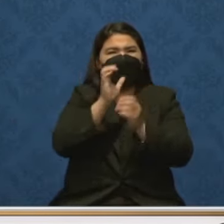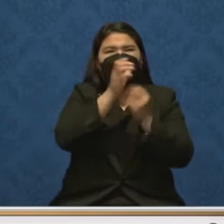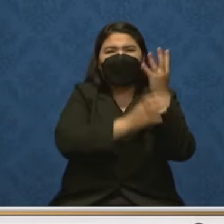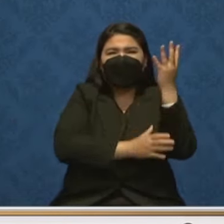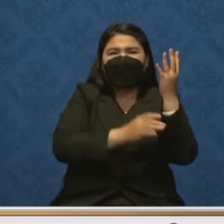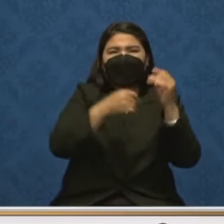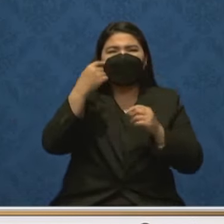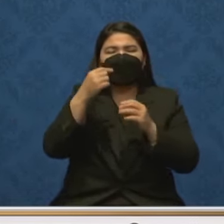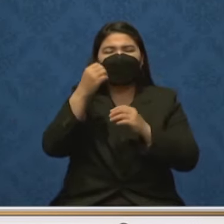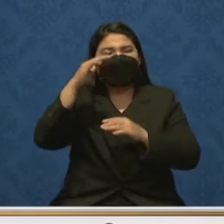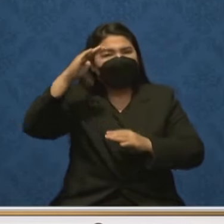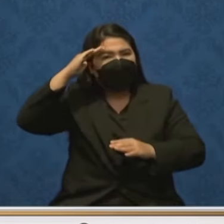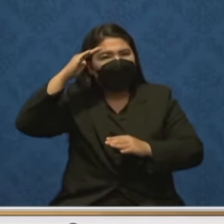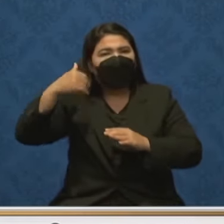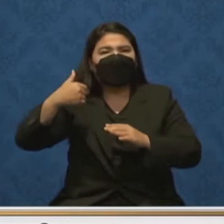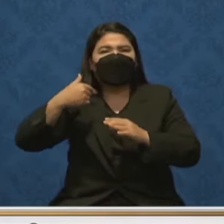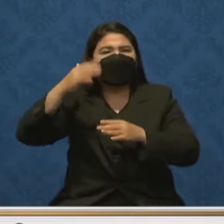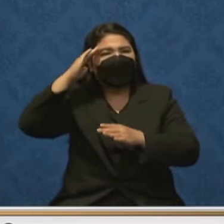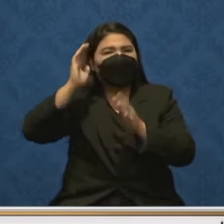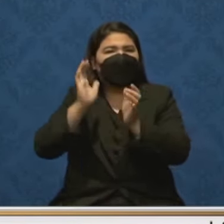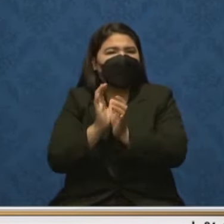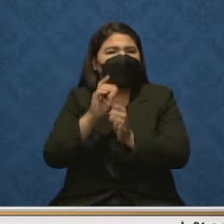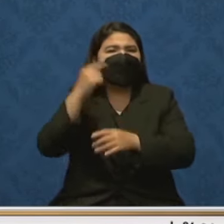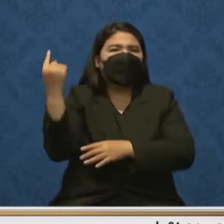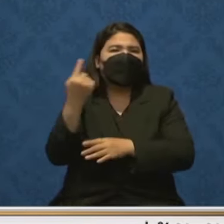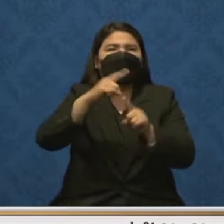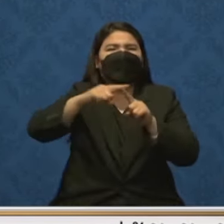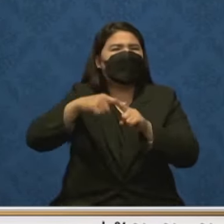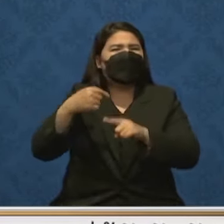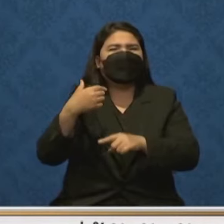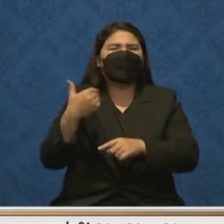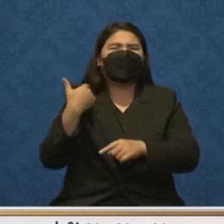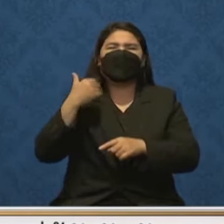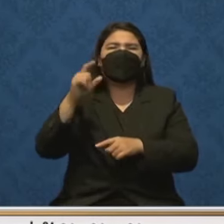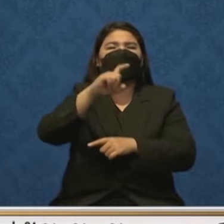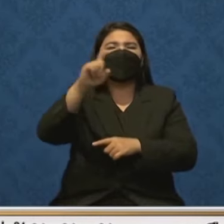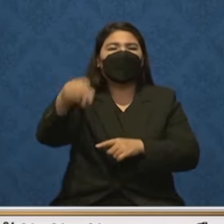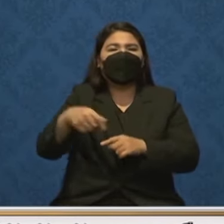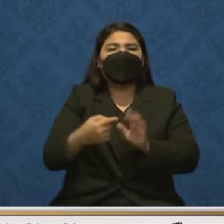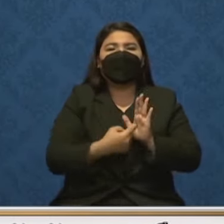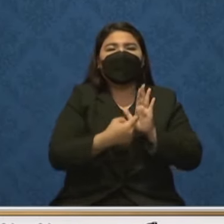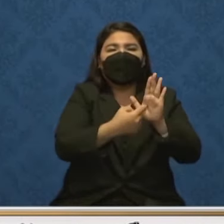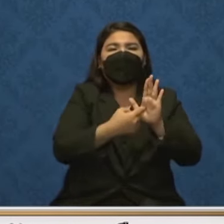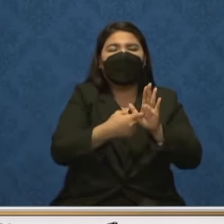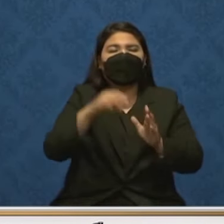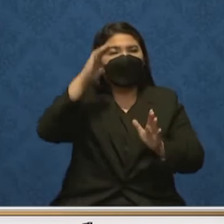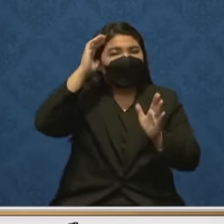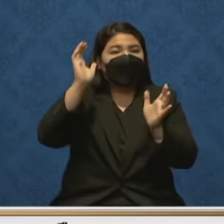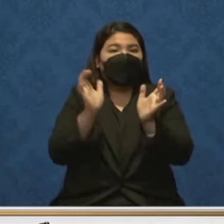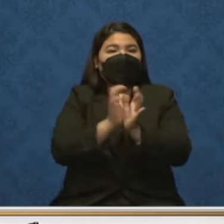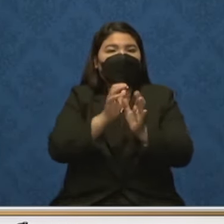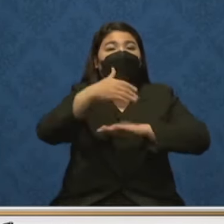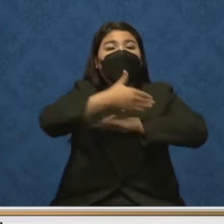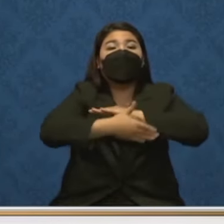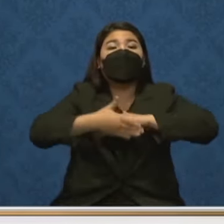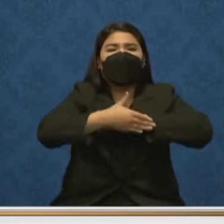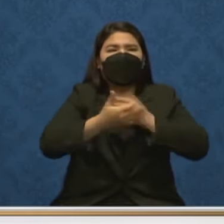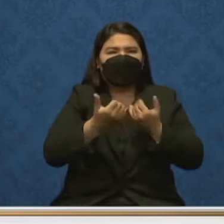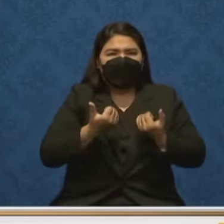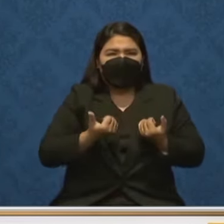ซ้ำซ้อนอีกค่ะรวมทั้งอย่างเช่นรถตำรวจรถไฟก็ด้วยค่ะท่านประธานเพราะตอนนี้นะคะ